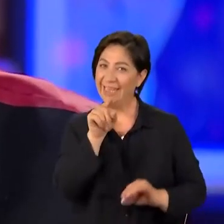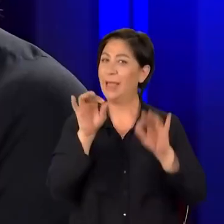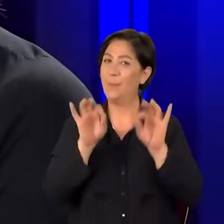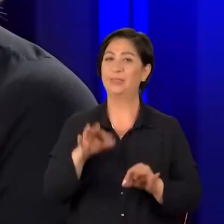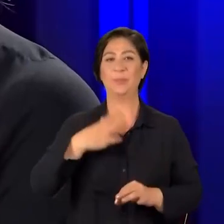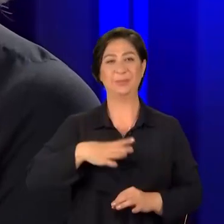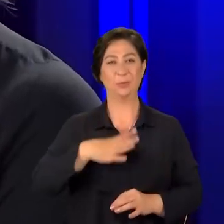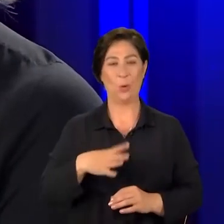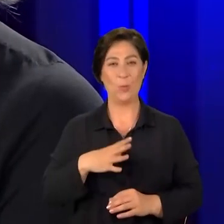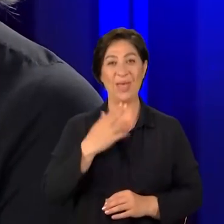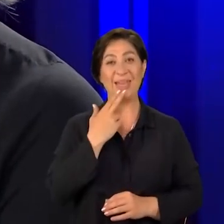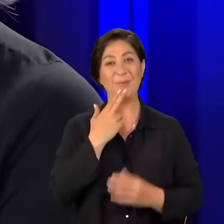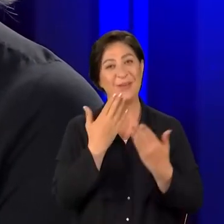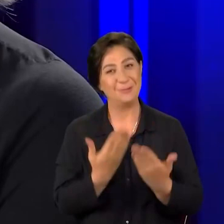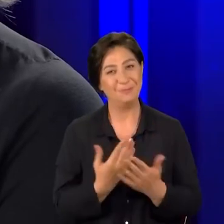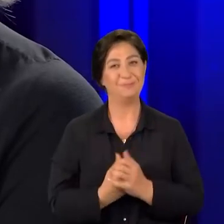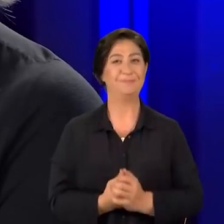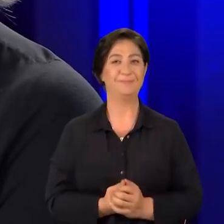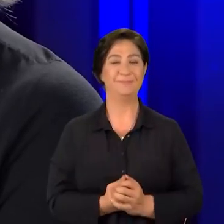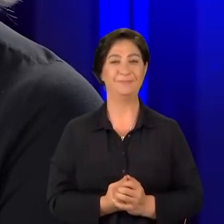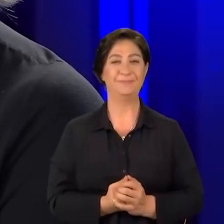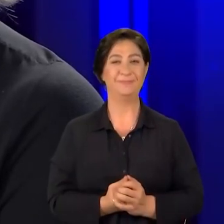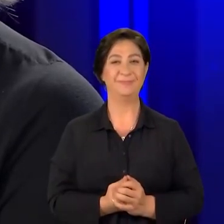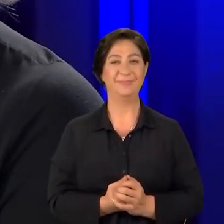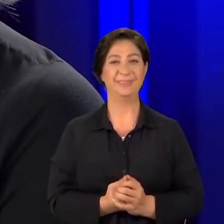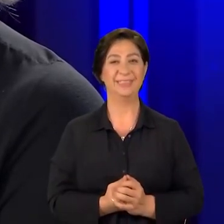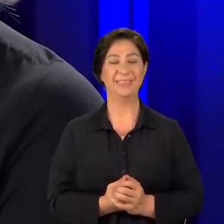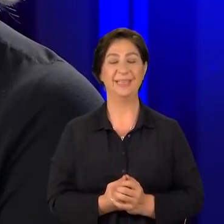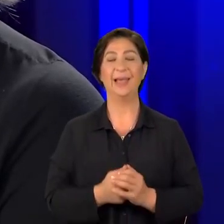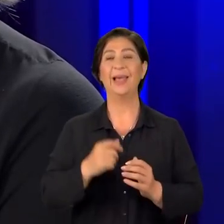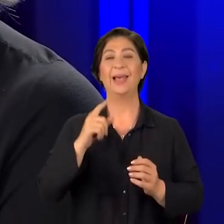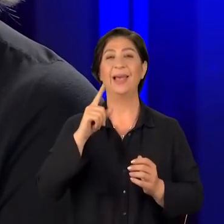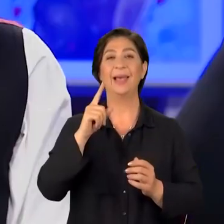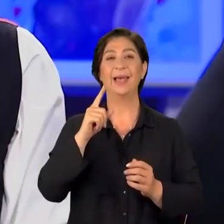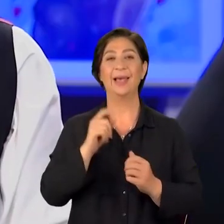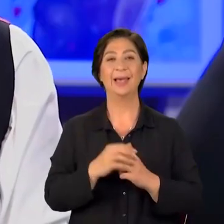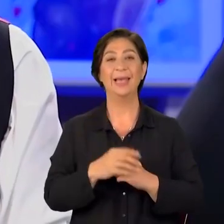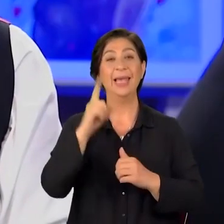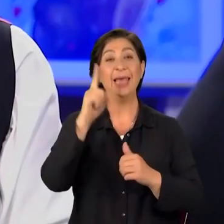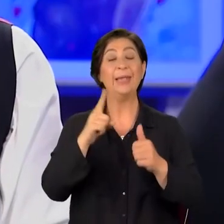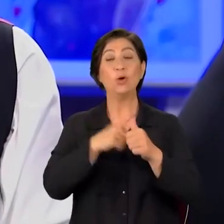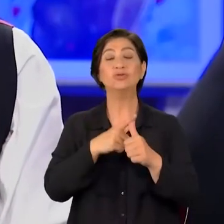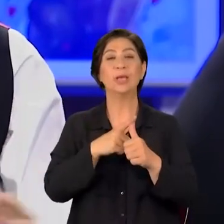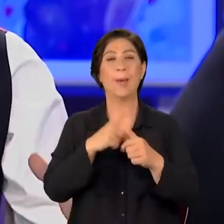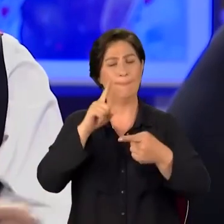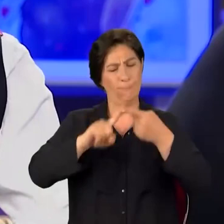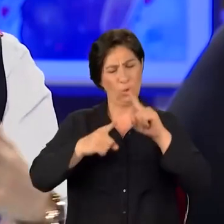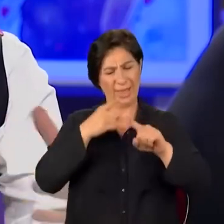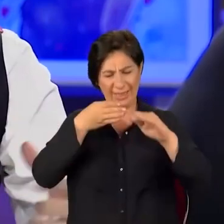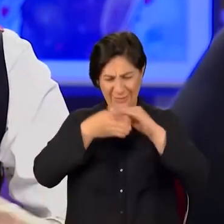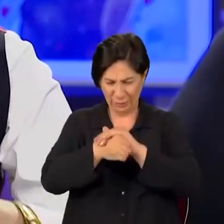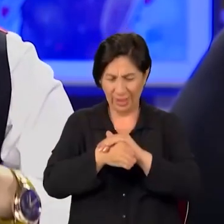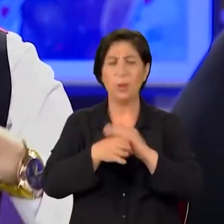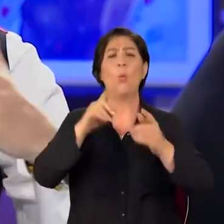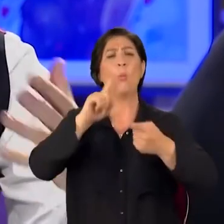seninle başlayacağım hanımefendiciğim. İlk önce şu şeyi anlat bize. Biz tabii ki